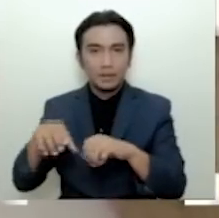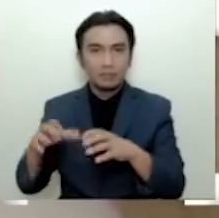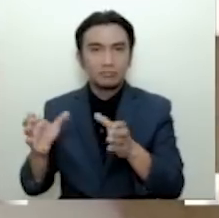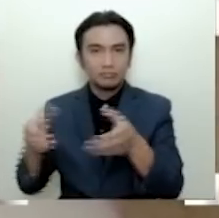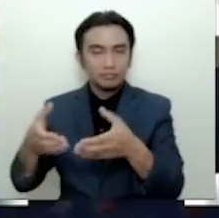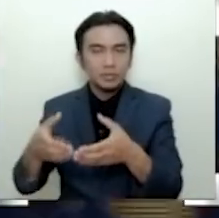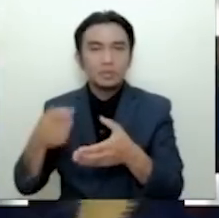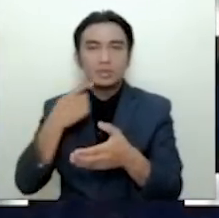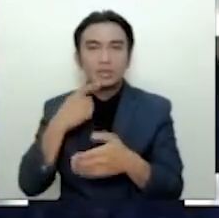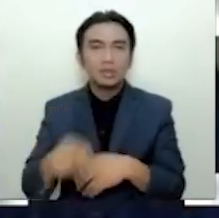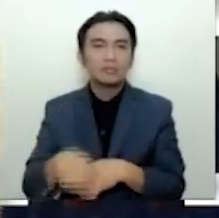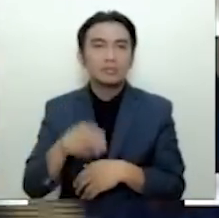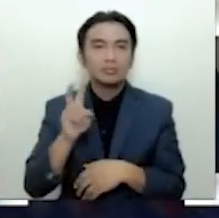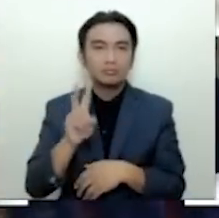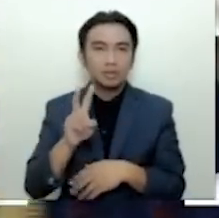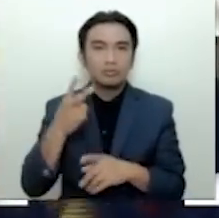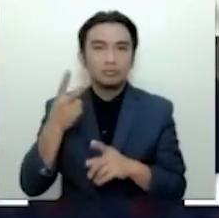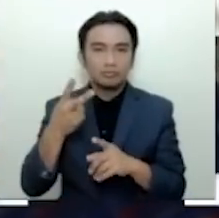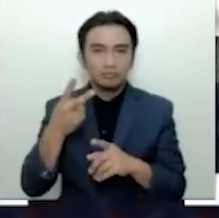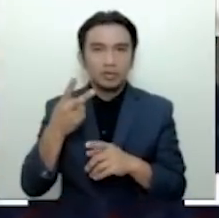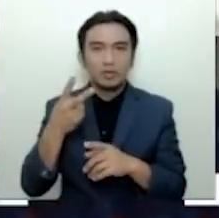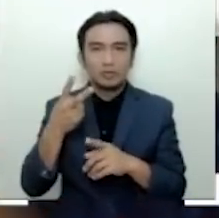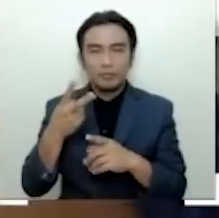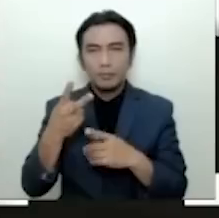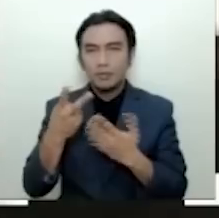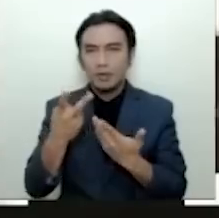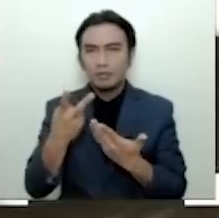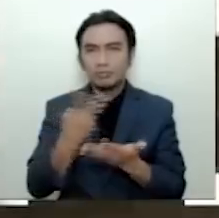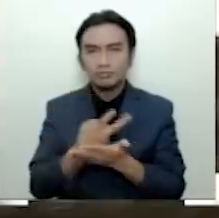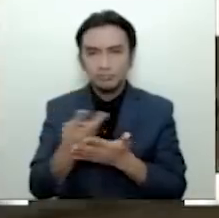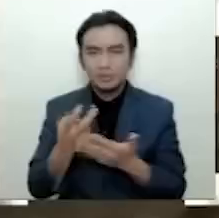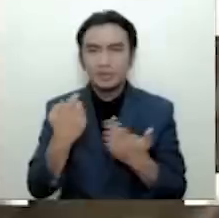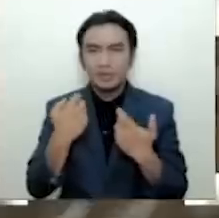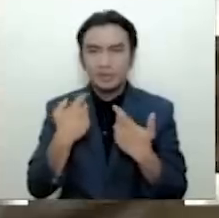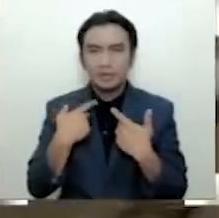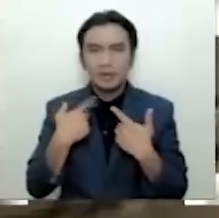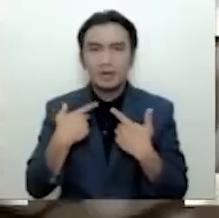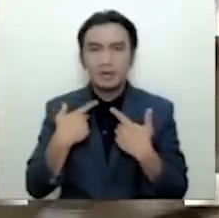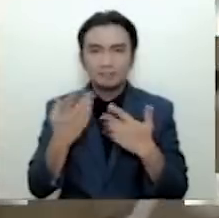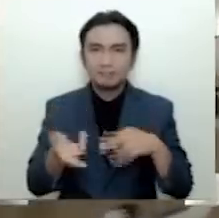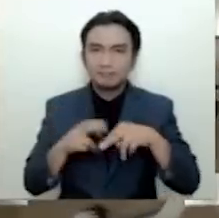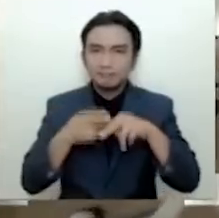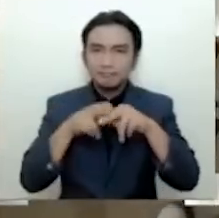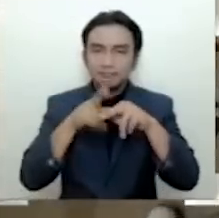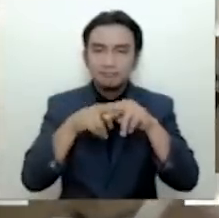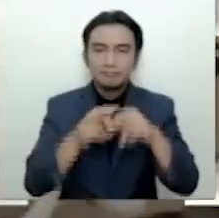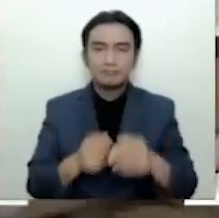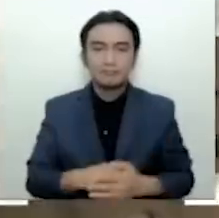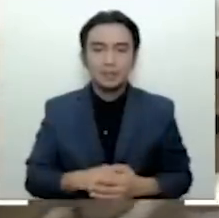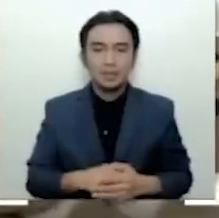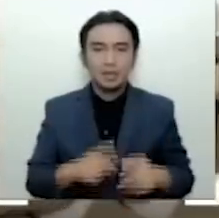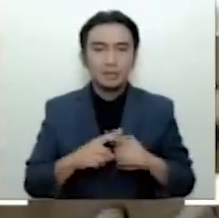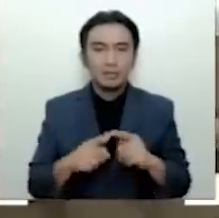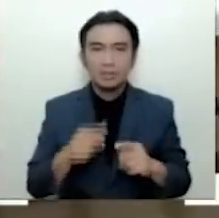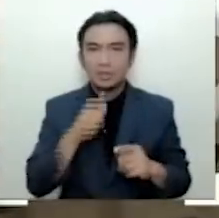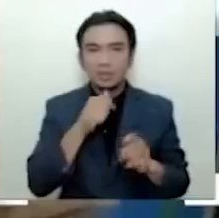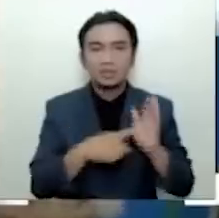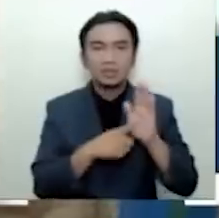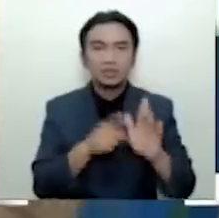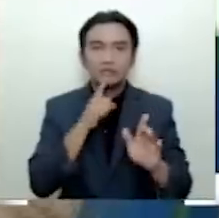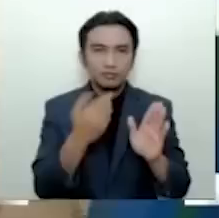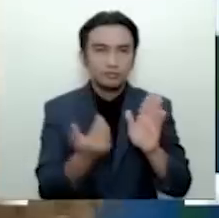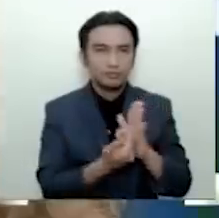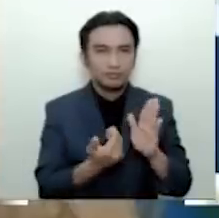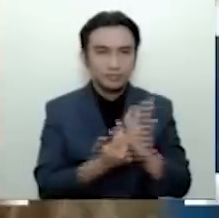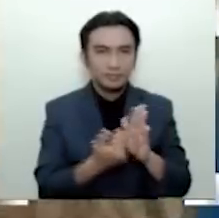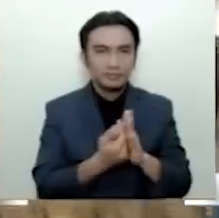na raw na may pagbaba sa presyo ng itlog sa mga producer. Pero tila hindi ito sinasalamin ng sitwasyon sa mga pamilihan.